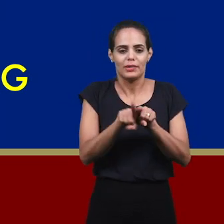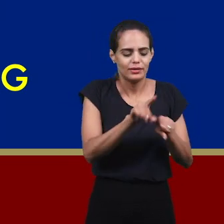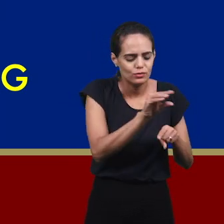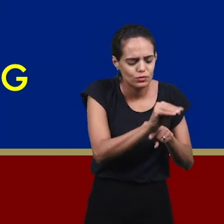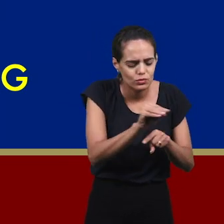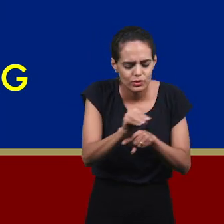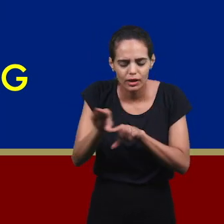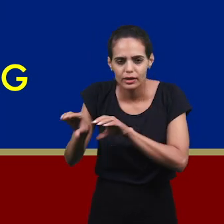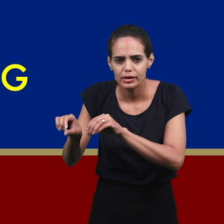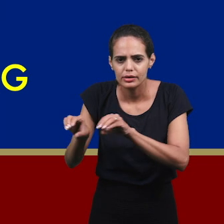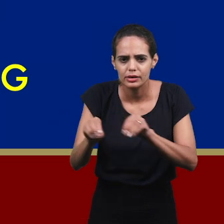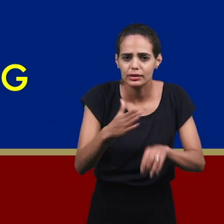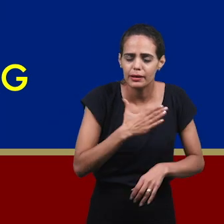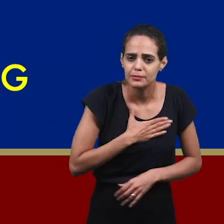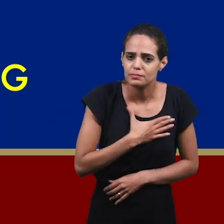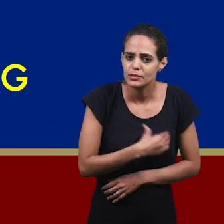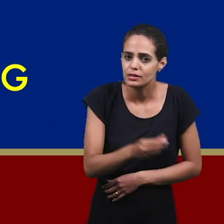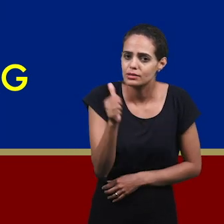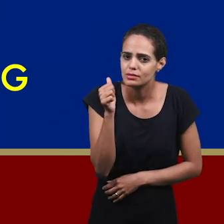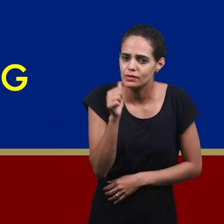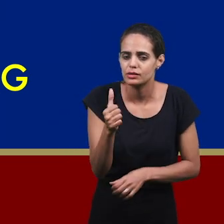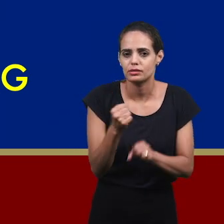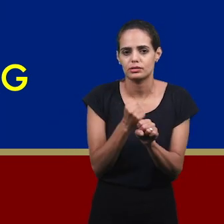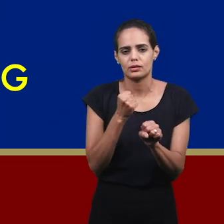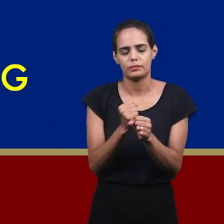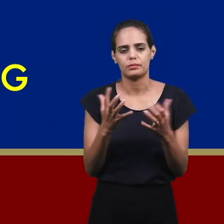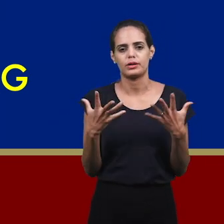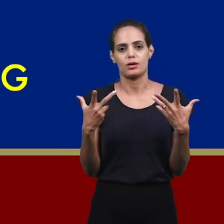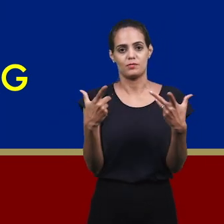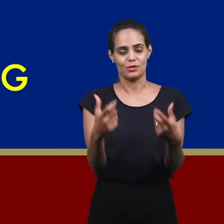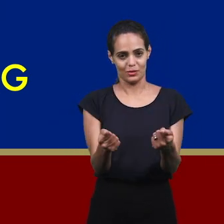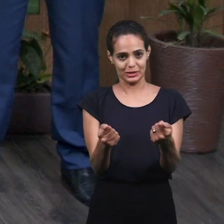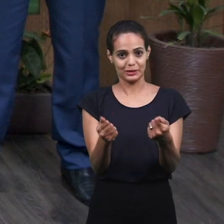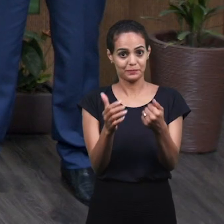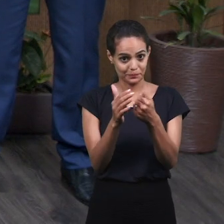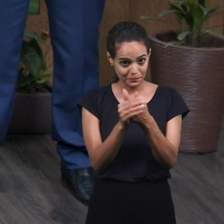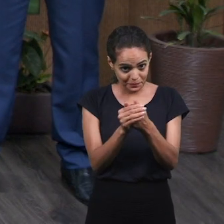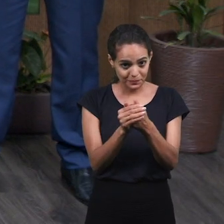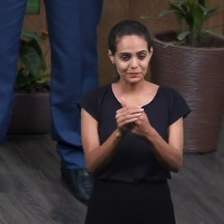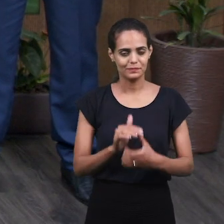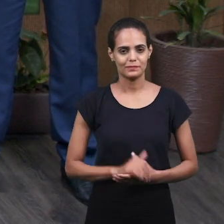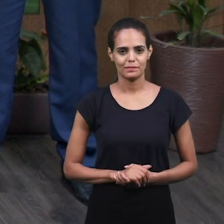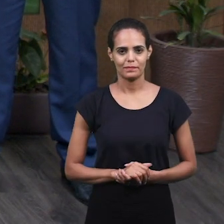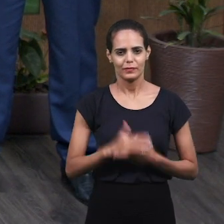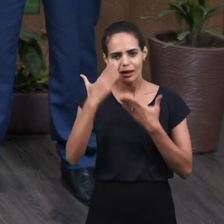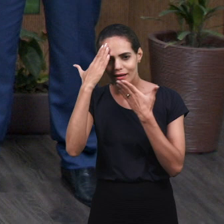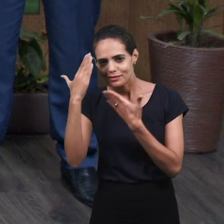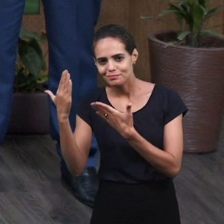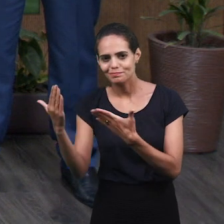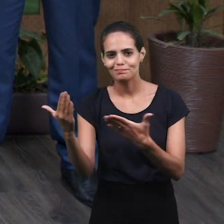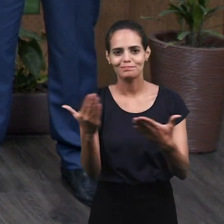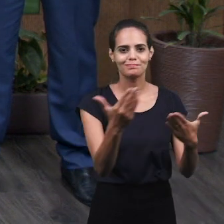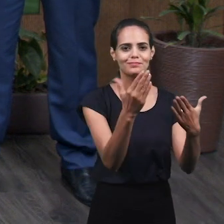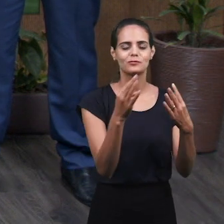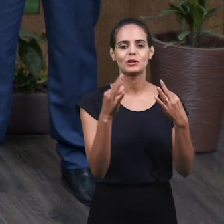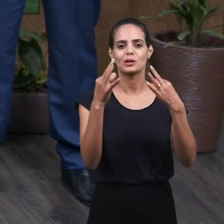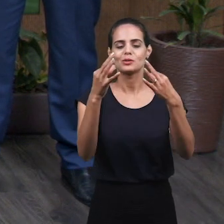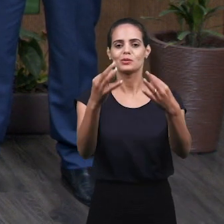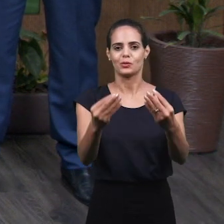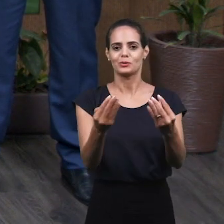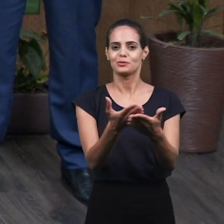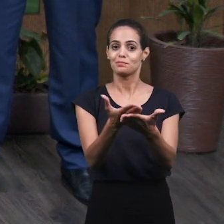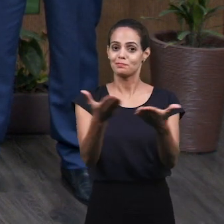d'élever mes filles dans cette œuvre merveilleuse. Nous remercions la participation de tous qui nous ont envoyé leurs